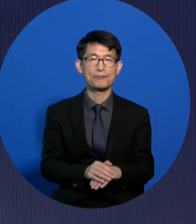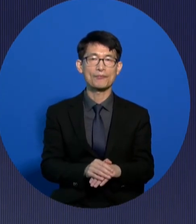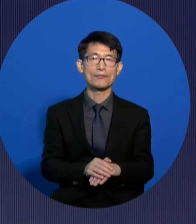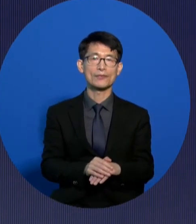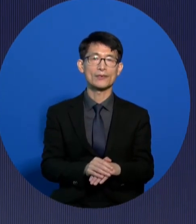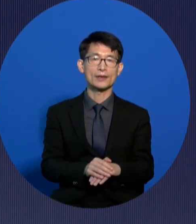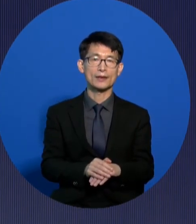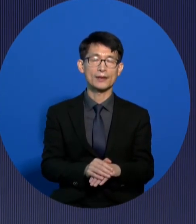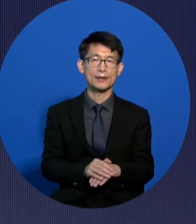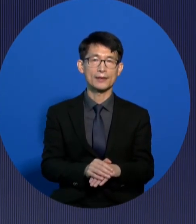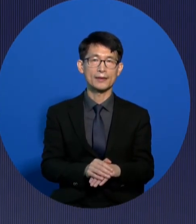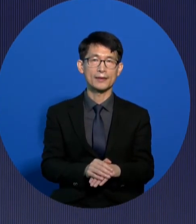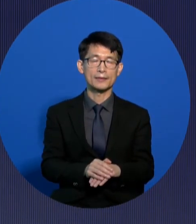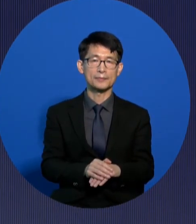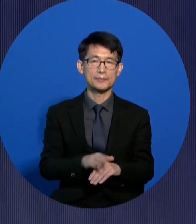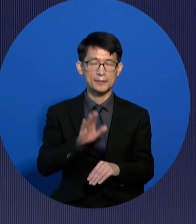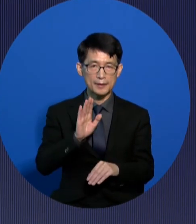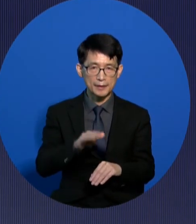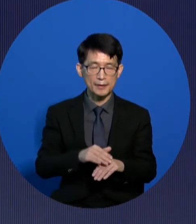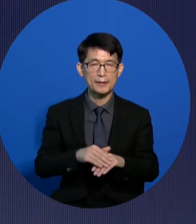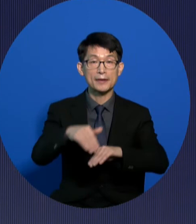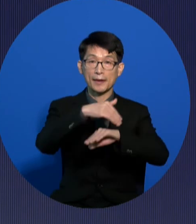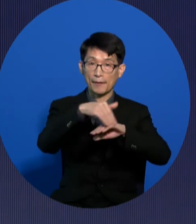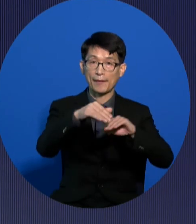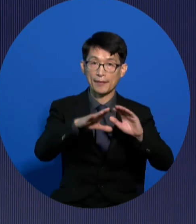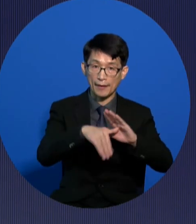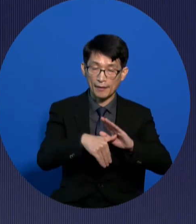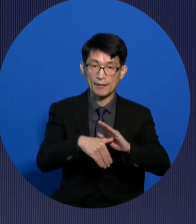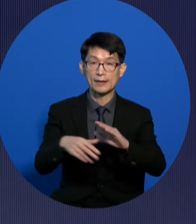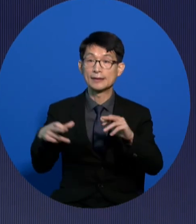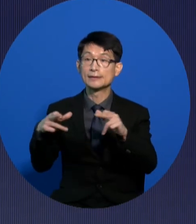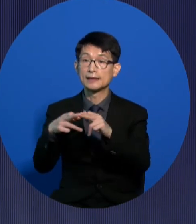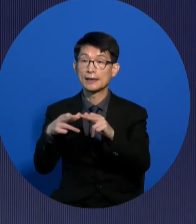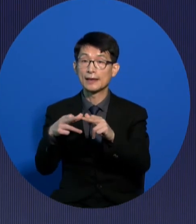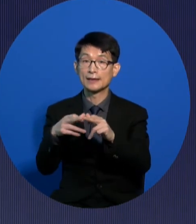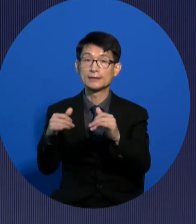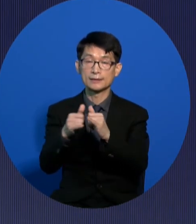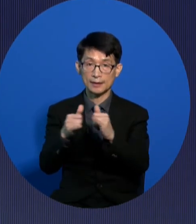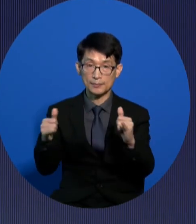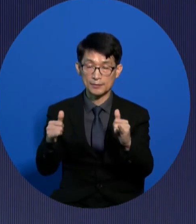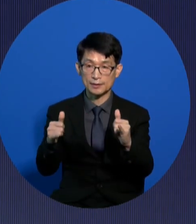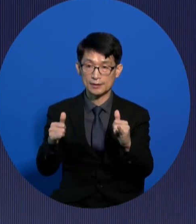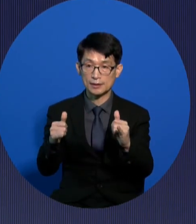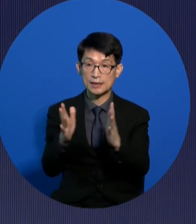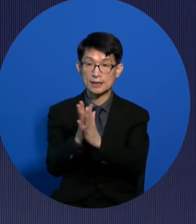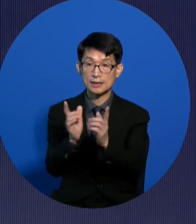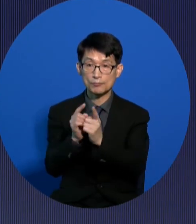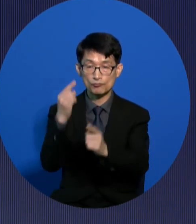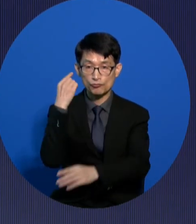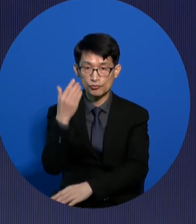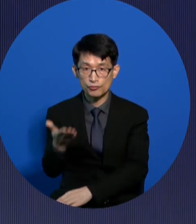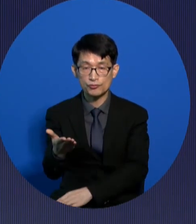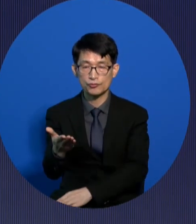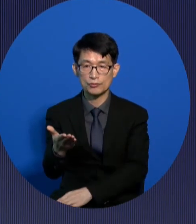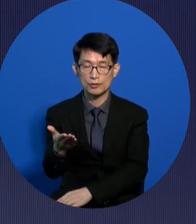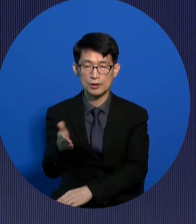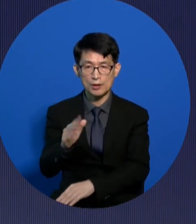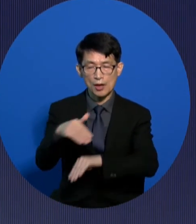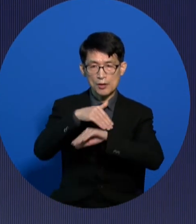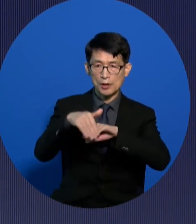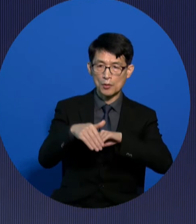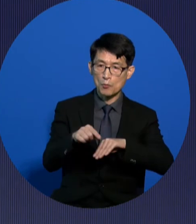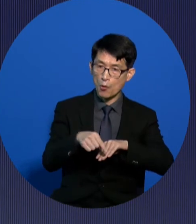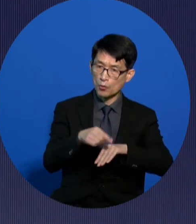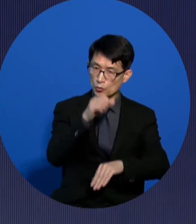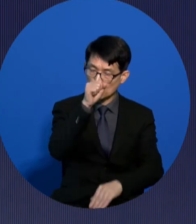것을 명확하게 좀 사전에 당사자분들하고 당사자 단체들 여기에 협력기관들하고 충분히